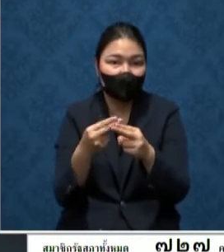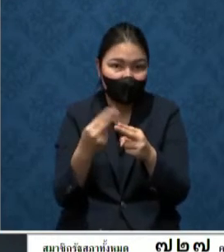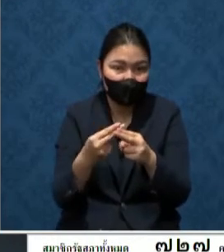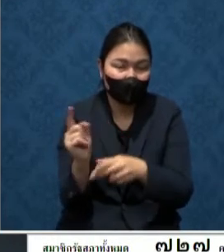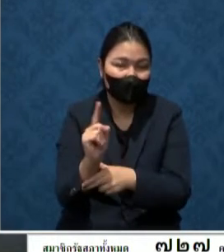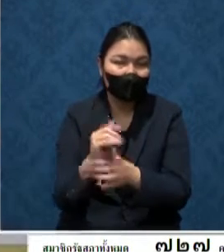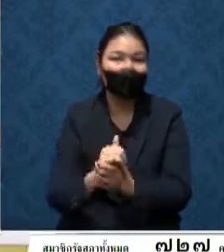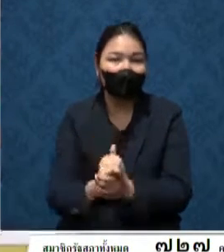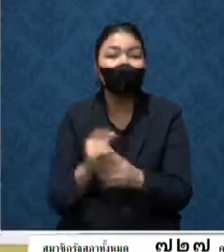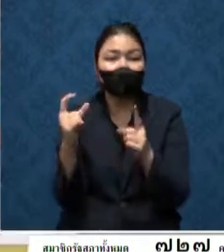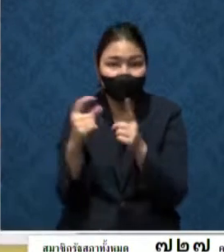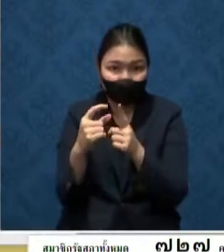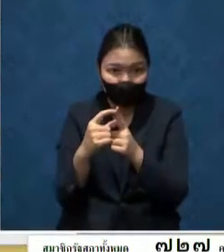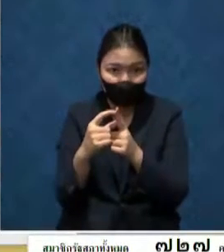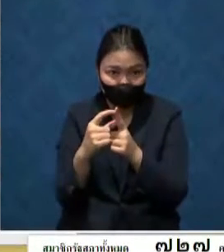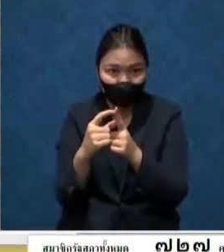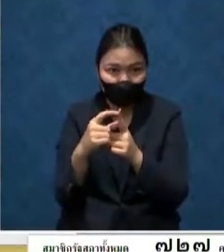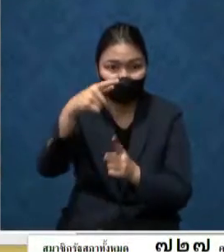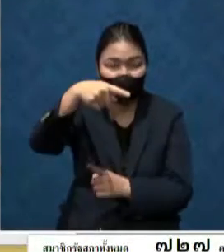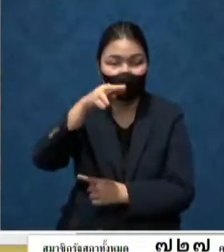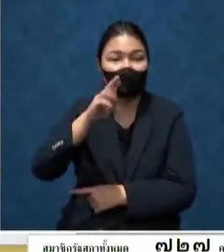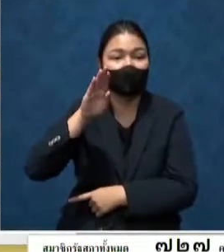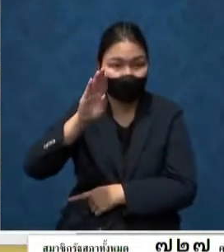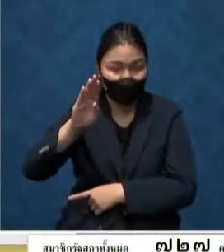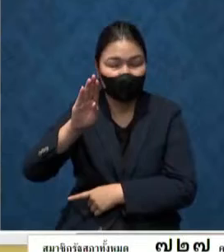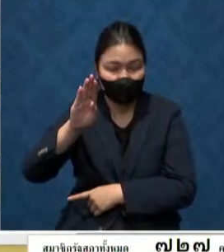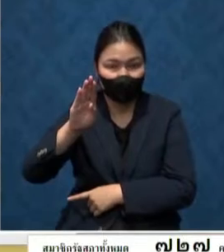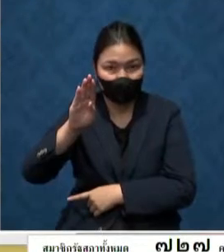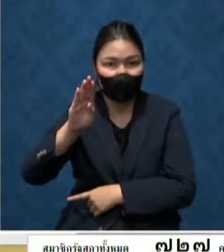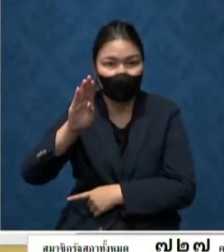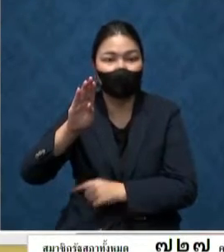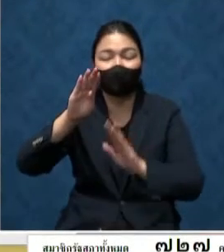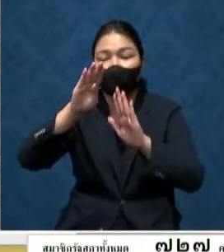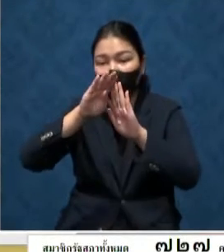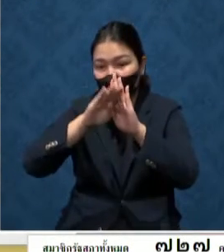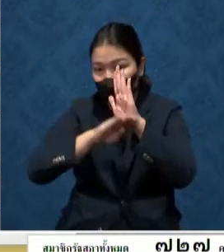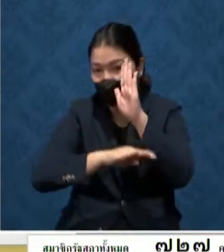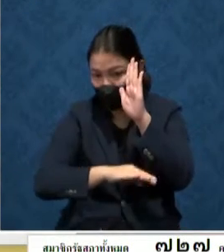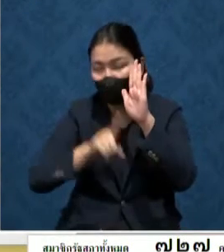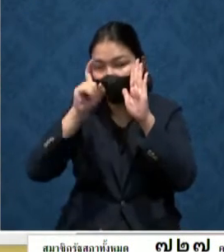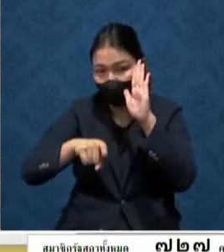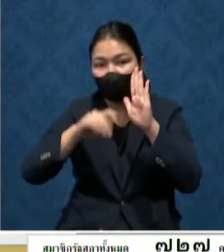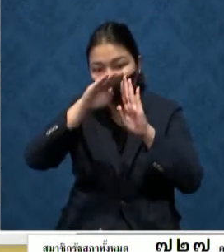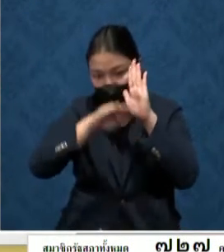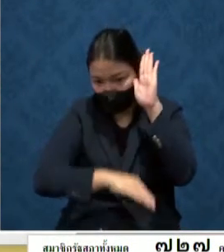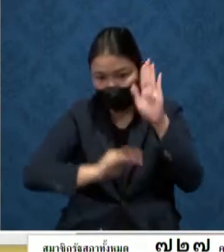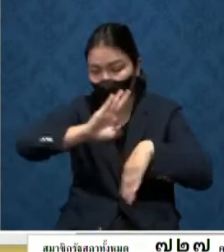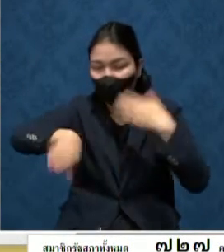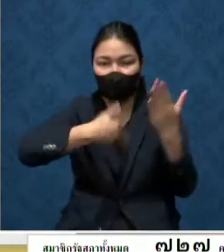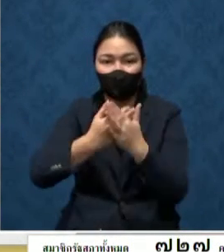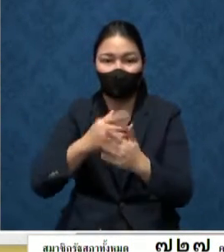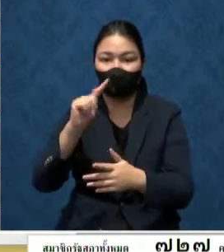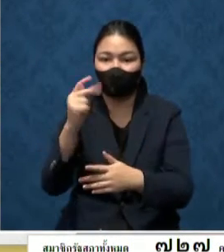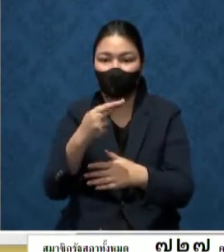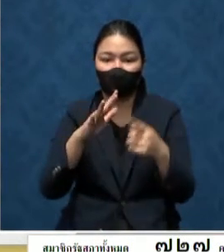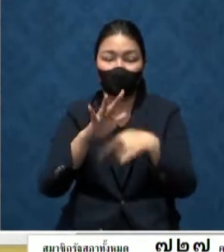ว่าพระราชบัญญัติกำหนดระยะเวลาดำเนินงานในทุกขั้นตอนของกระบวนการยุติธรรมพ.ศ.จุด